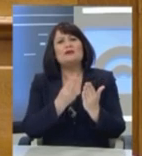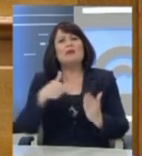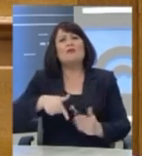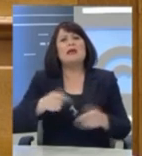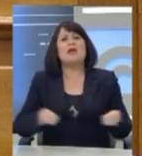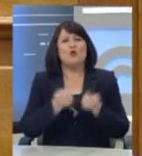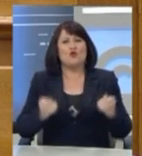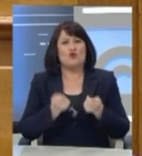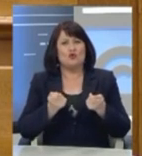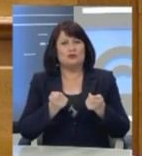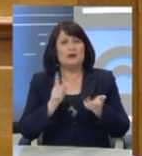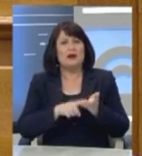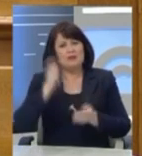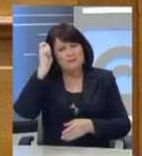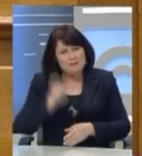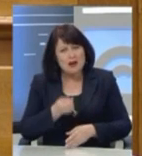γεγονότα, πρέπει να το αναγνωρίσει.